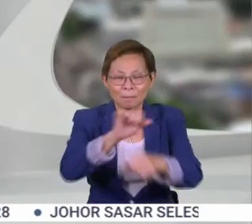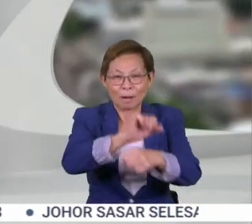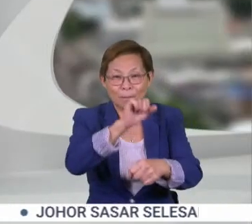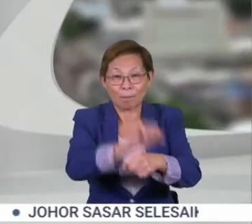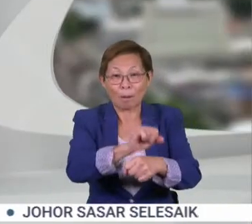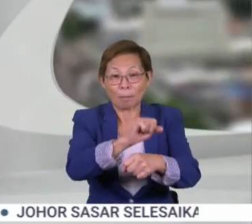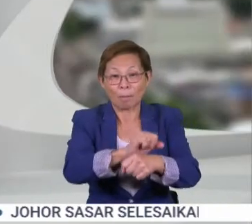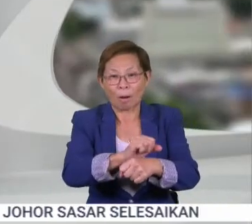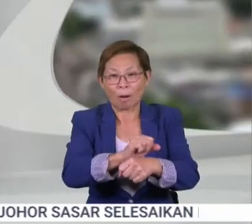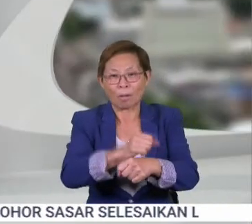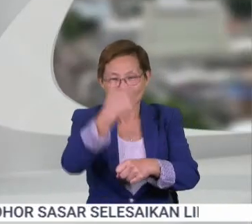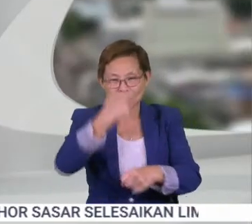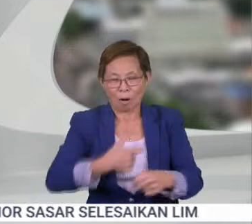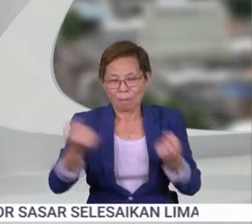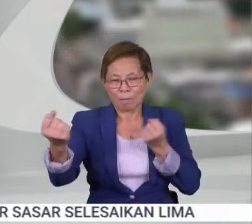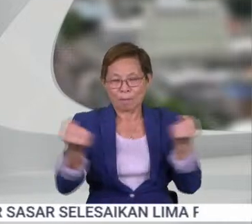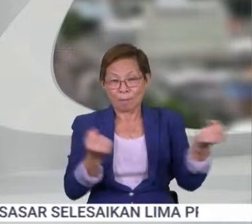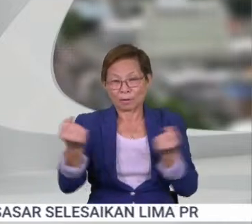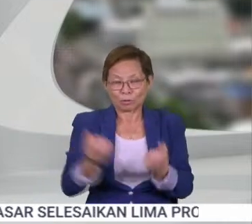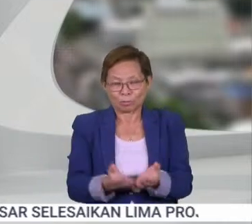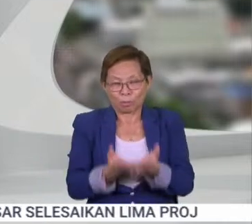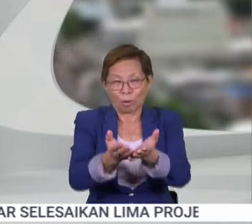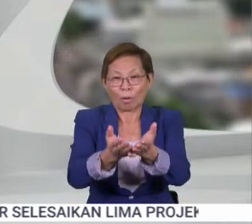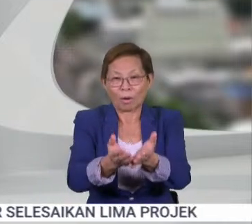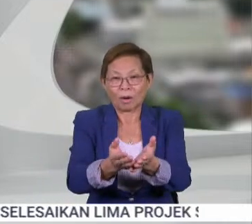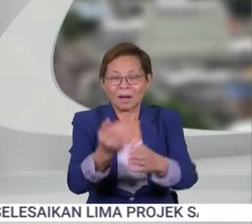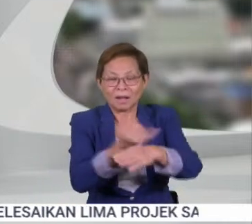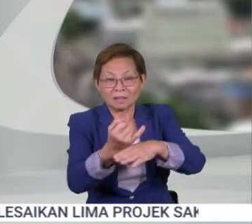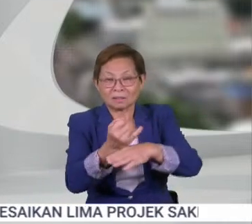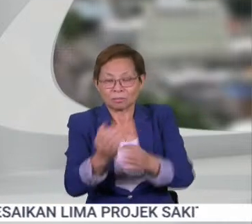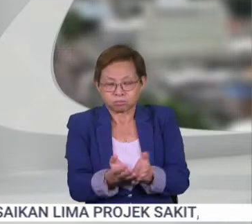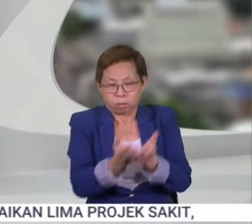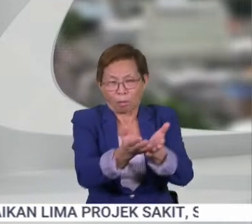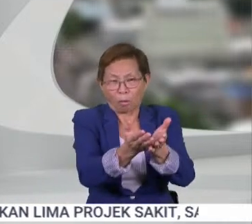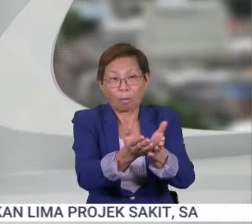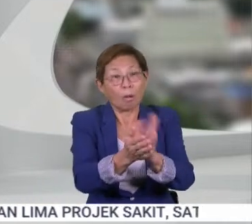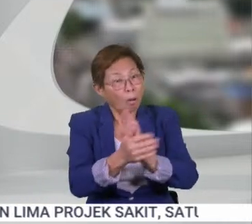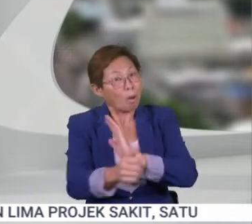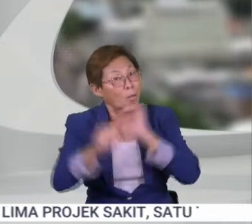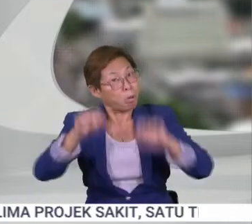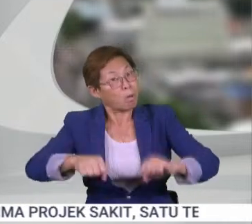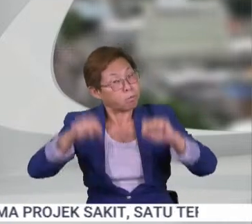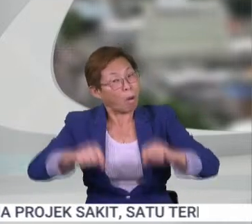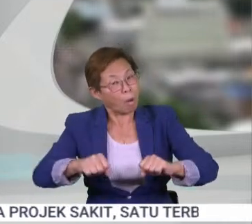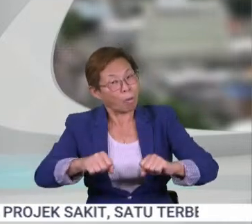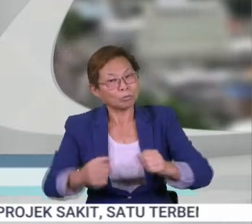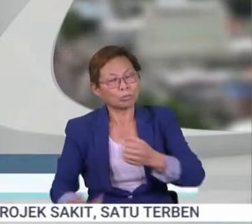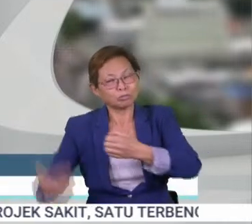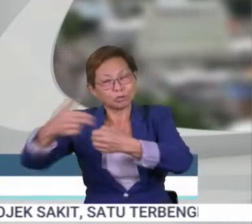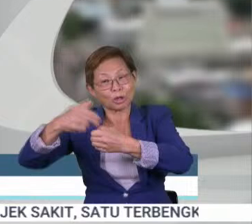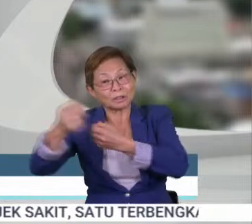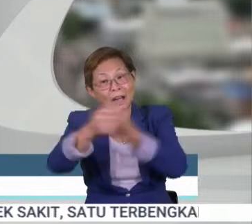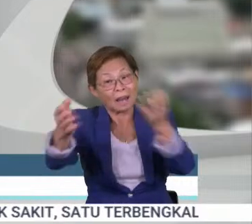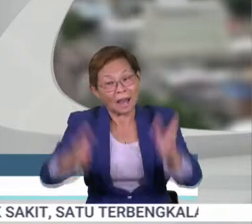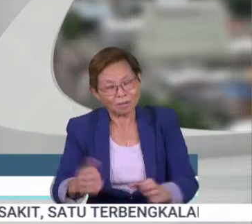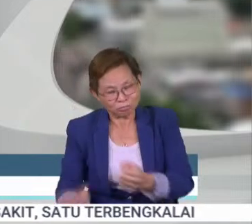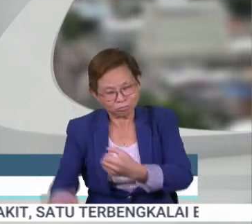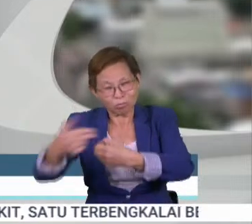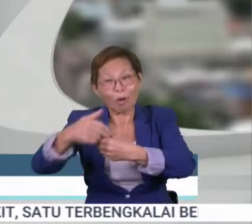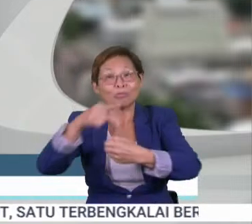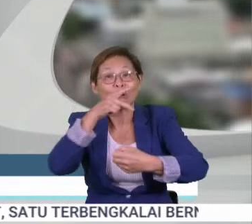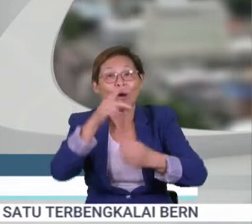Pekerjaan sebagai pemandu bot di dalam industri perkapalan dilihat berpotensi untuk diceburi nelayan di